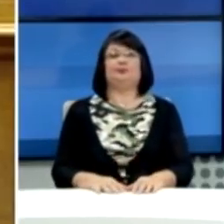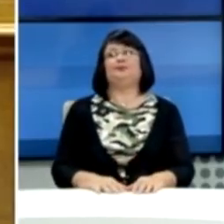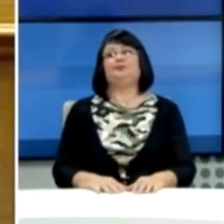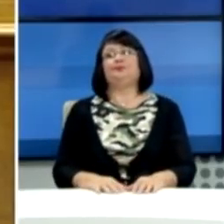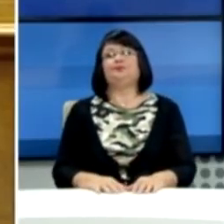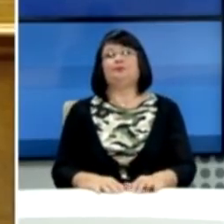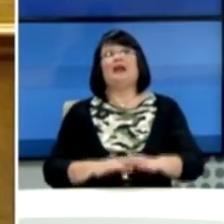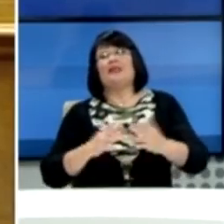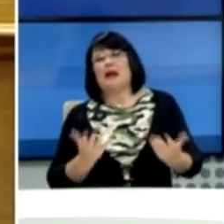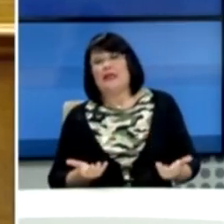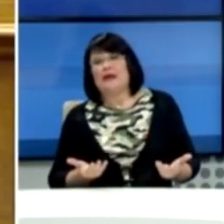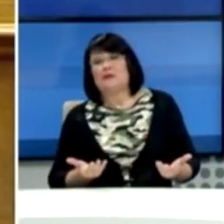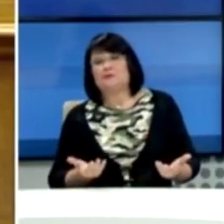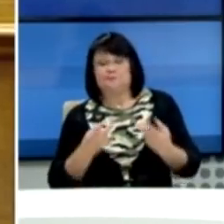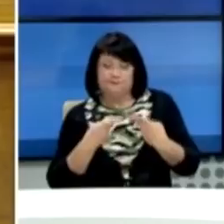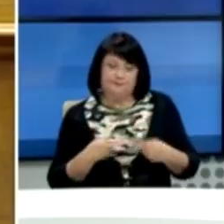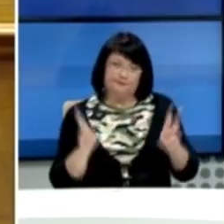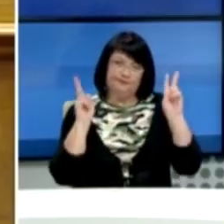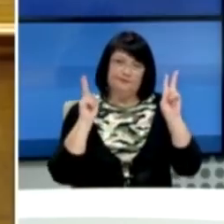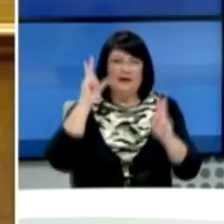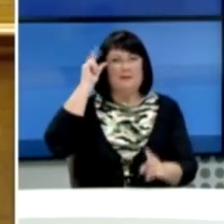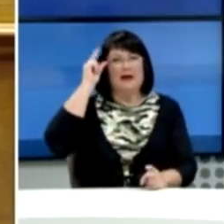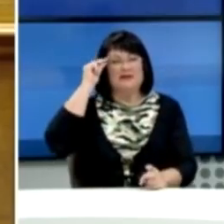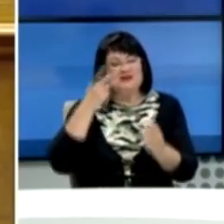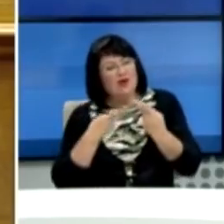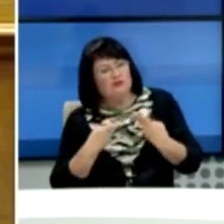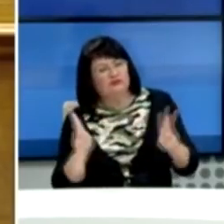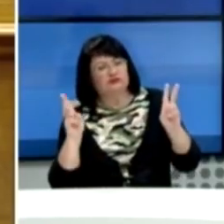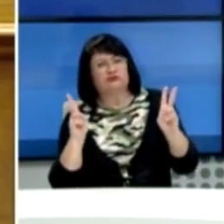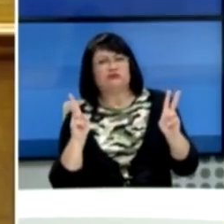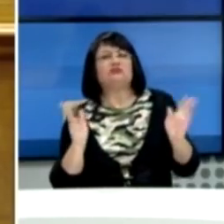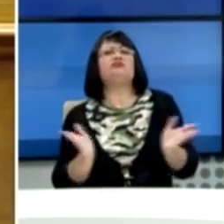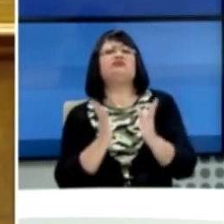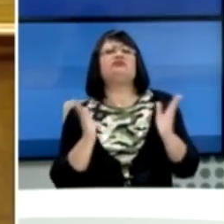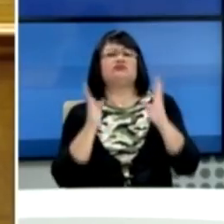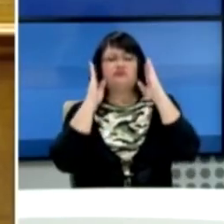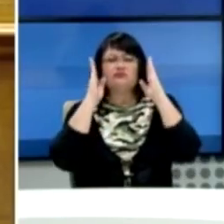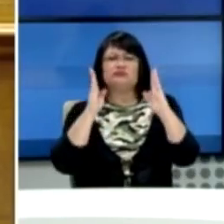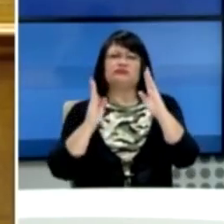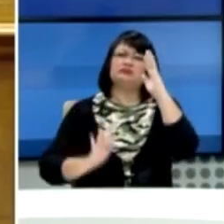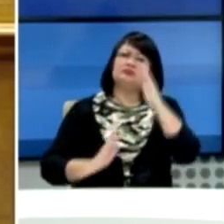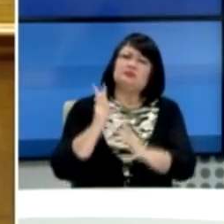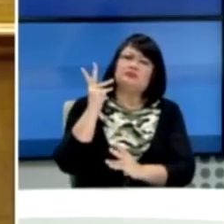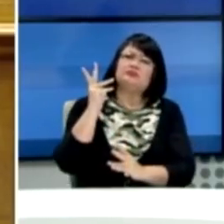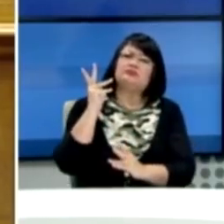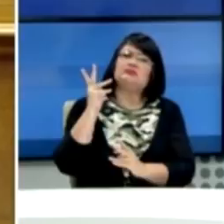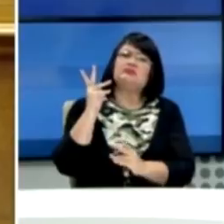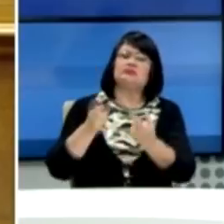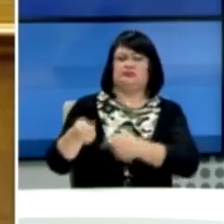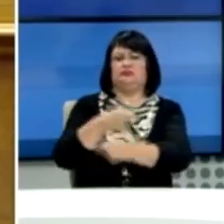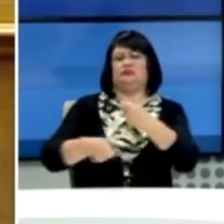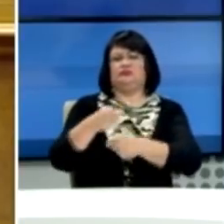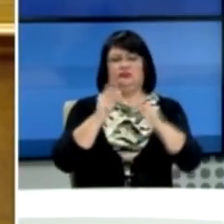εισαγωγικών. Δηλαδή, απελευθέρωση των ΑΕΗ να λειτουργούν με κύριο γνώμονα την ανάπτυξη